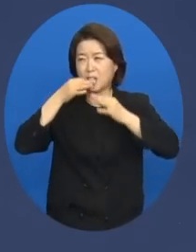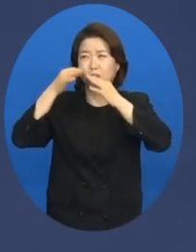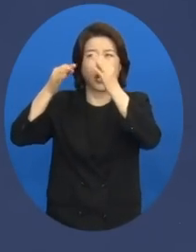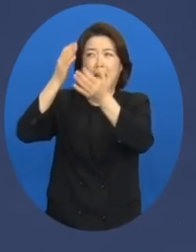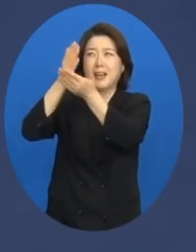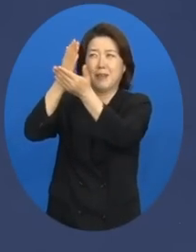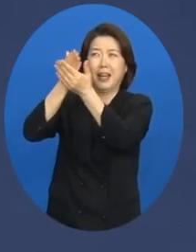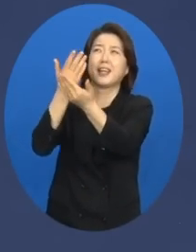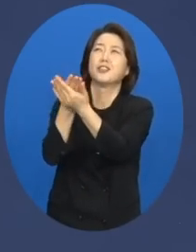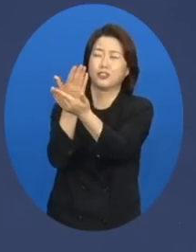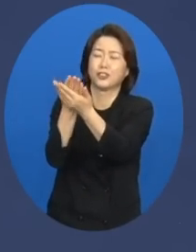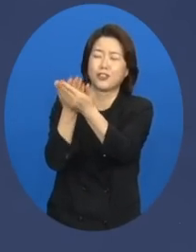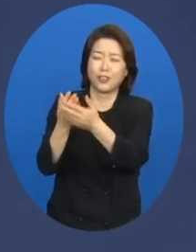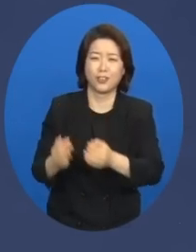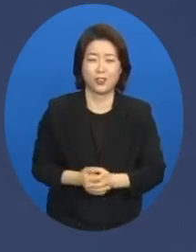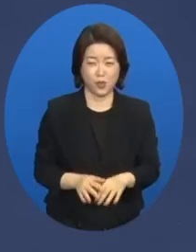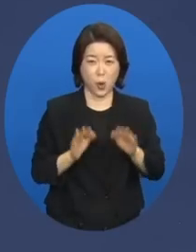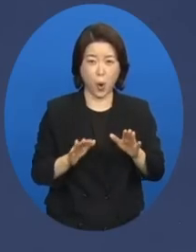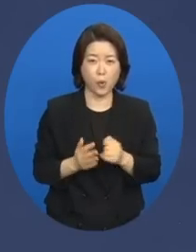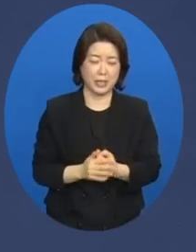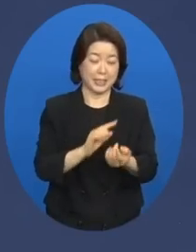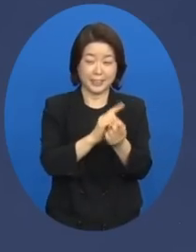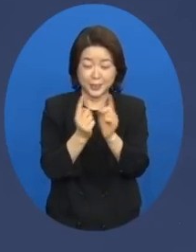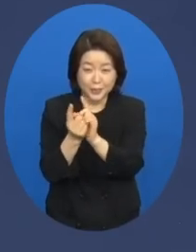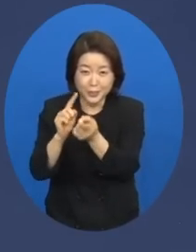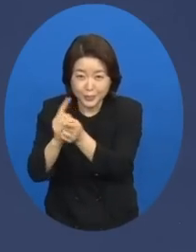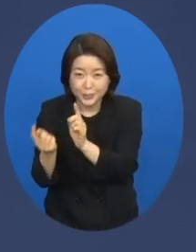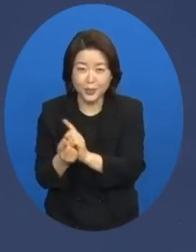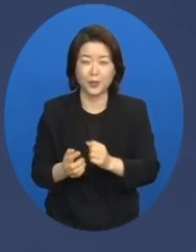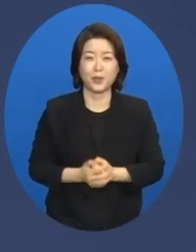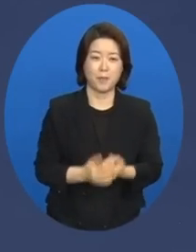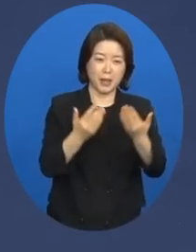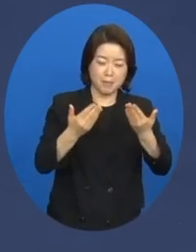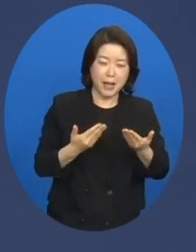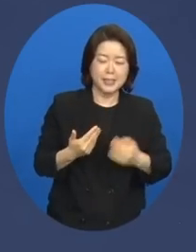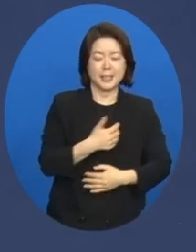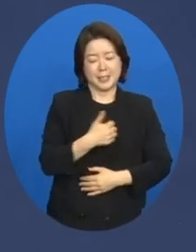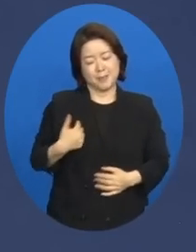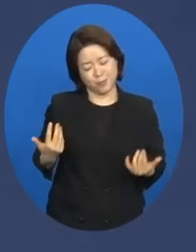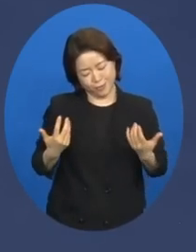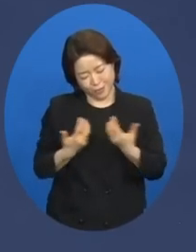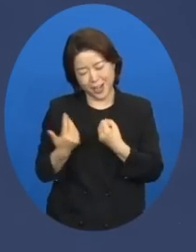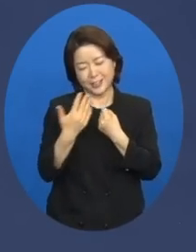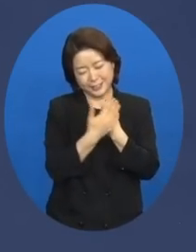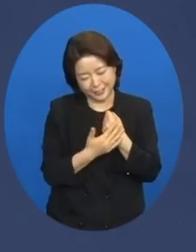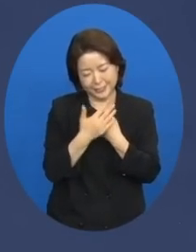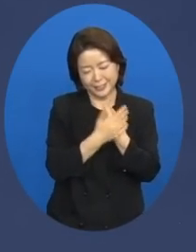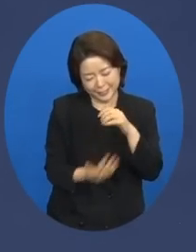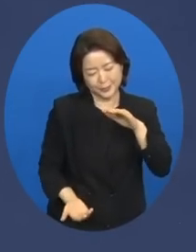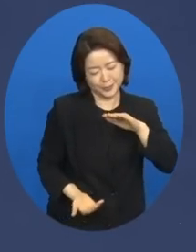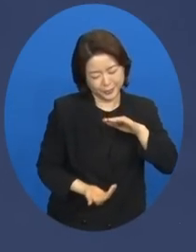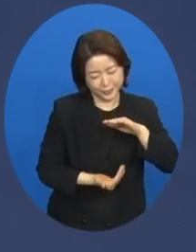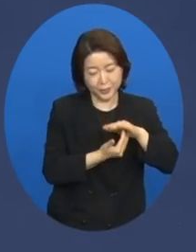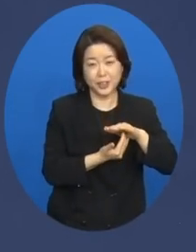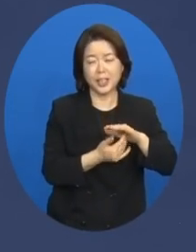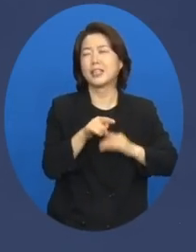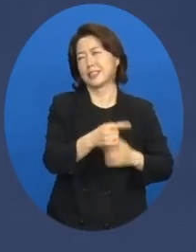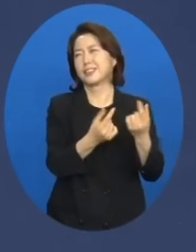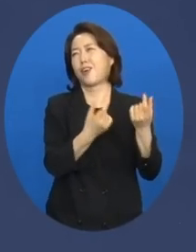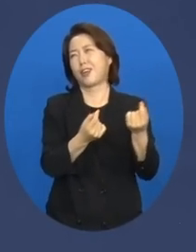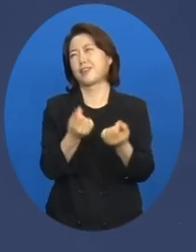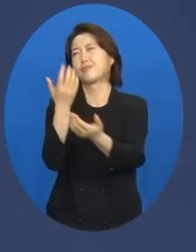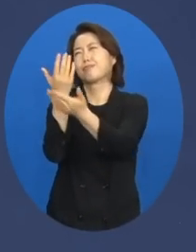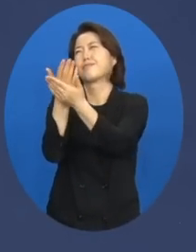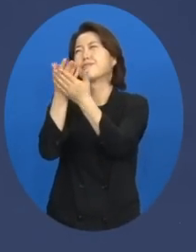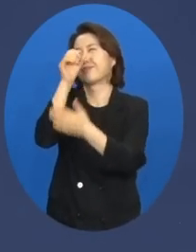해주시고 그리고 그냥 또 서로 그냥 받은 바 이 풍성한 은혜를 그냥 풍성히 누리도록 그냥 그렇게